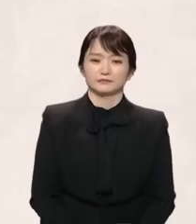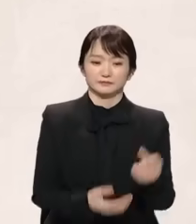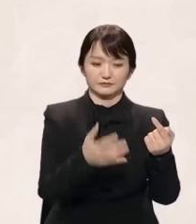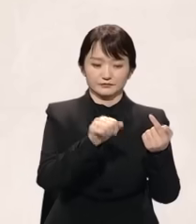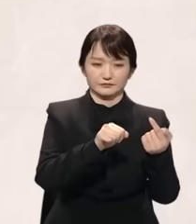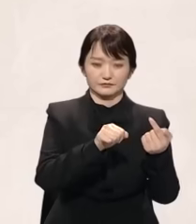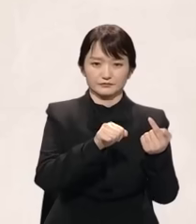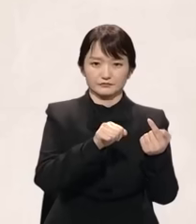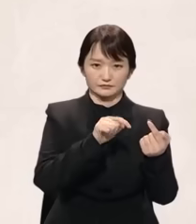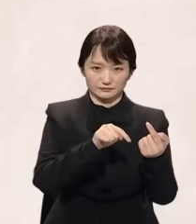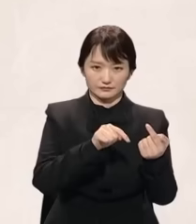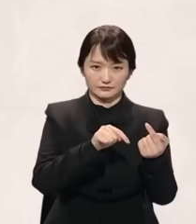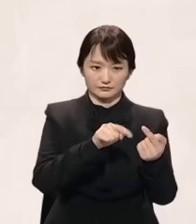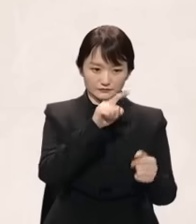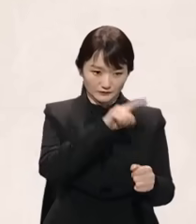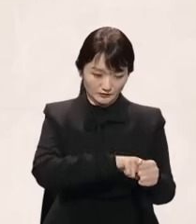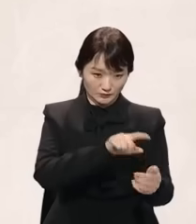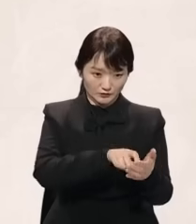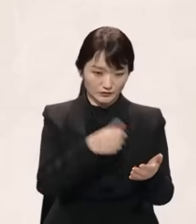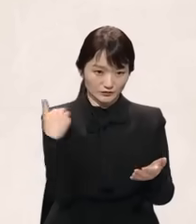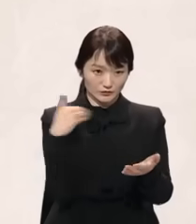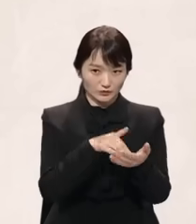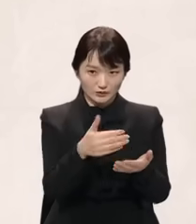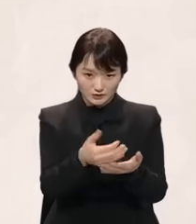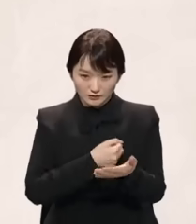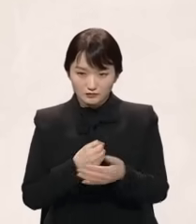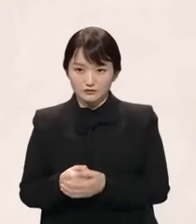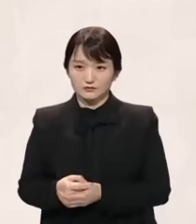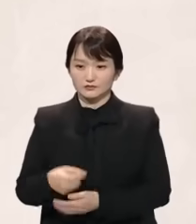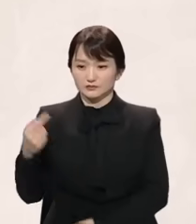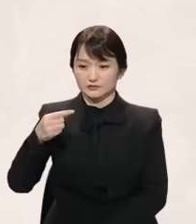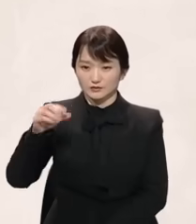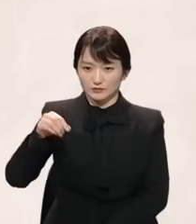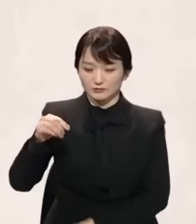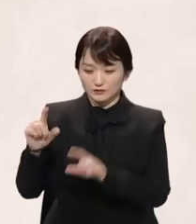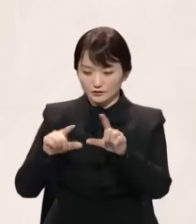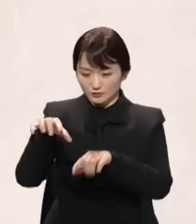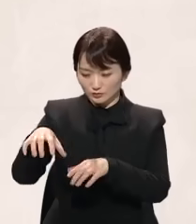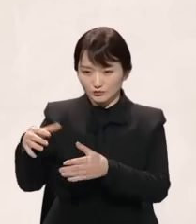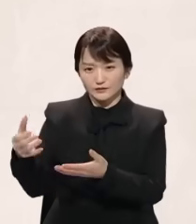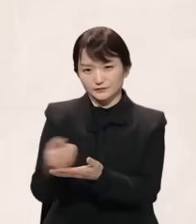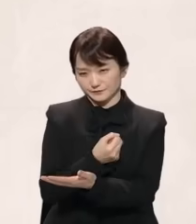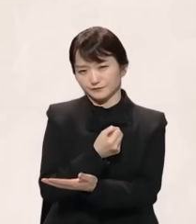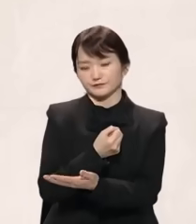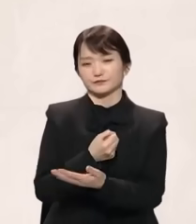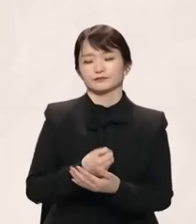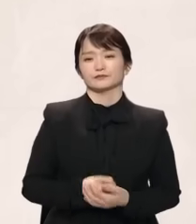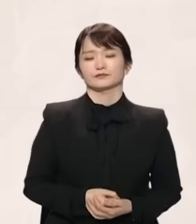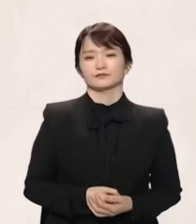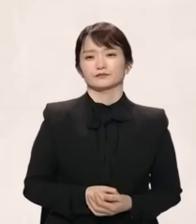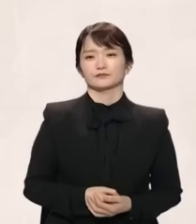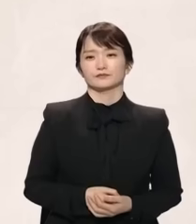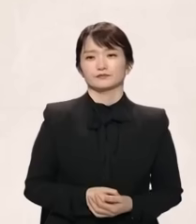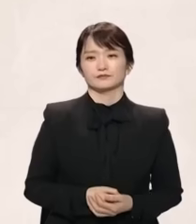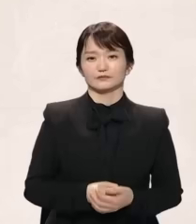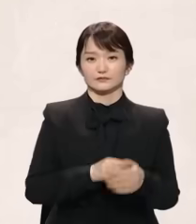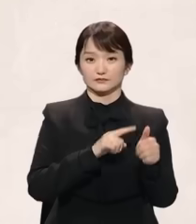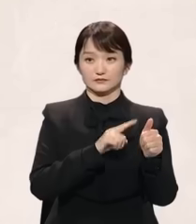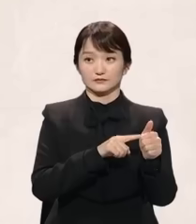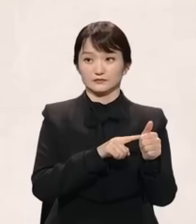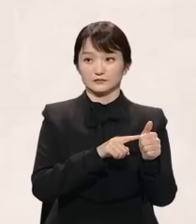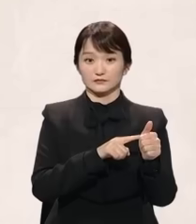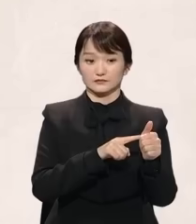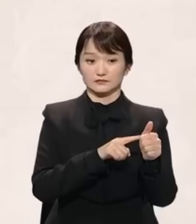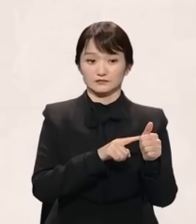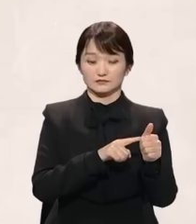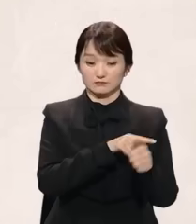체포 현장에서 회수하고 그다음에 1천만 원도 주거지에서 회수를 했다고 해요 다 회수를 했는데이 사람이 지금 이렇게 간 크게